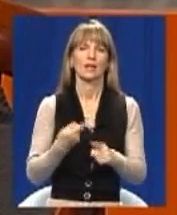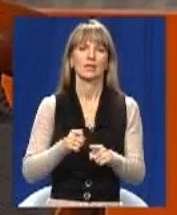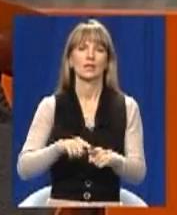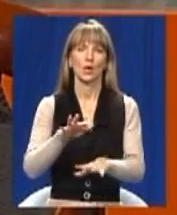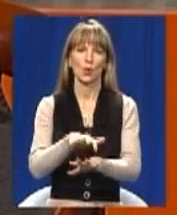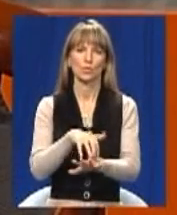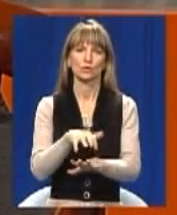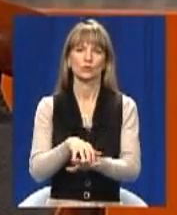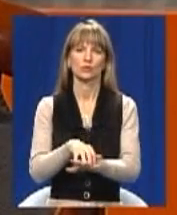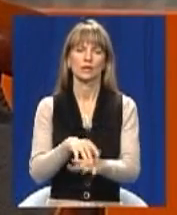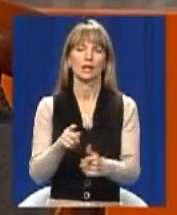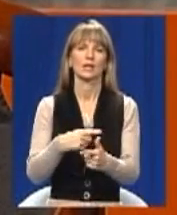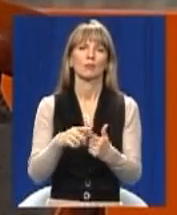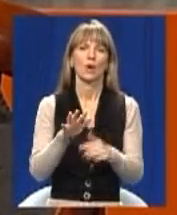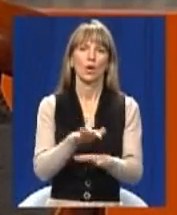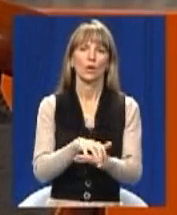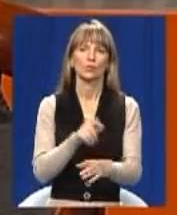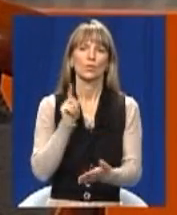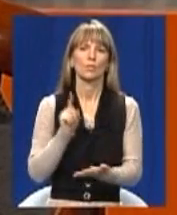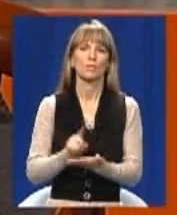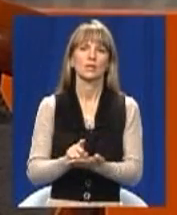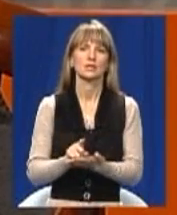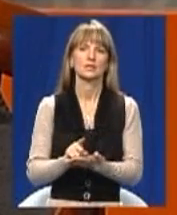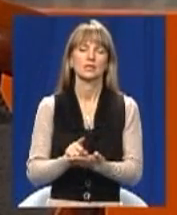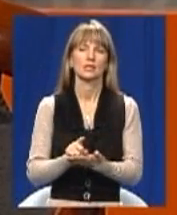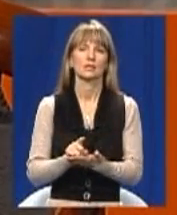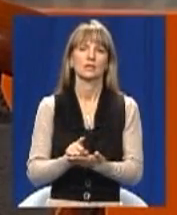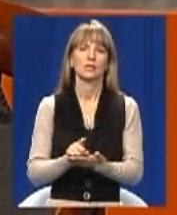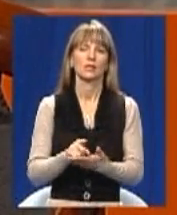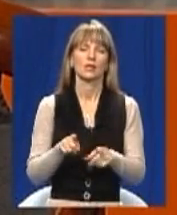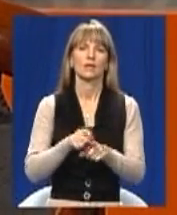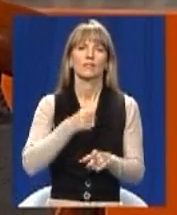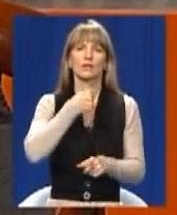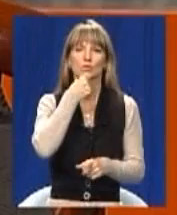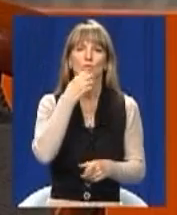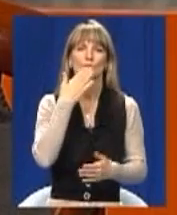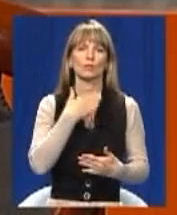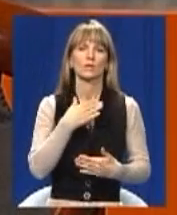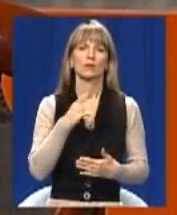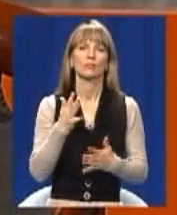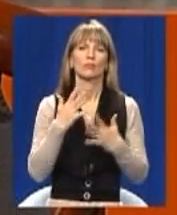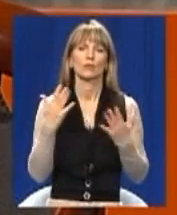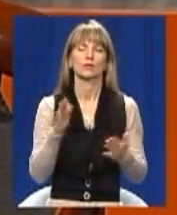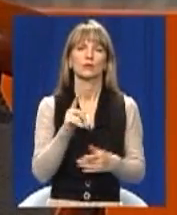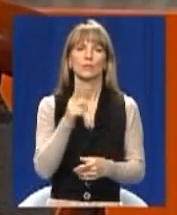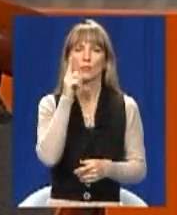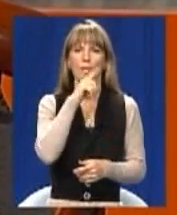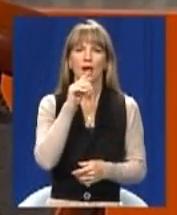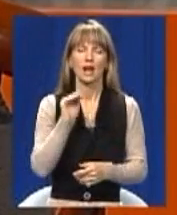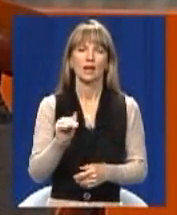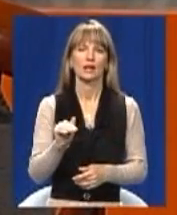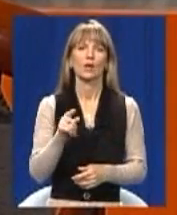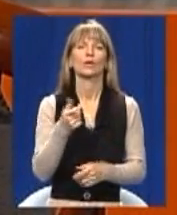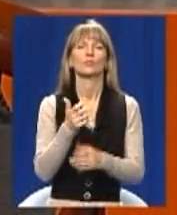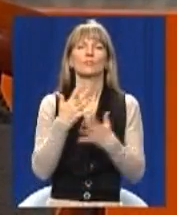кошка, либо кот, він обов'язково любить і дітей, і взрослих, але більше всього дітей, тому що, коли вони маленькі, він